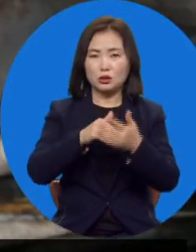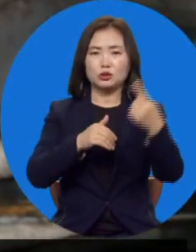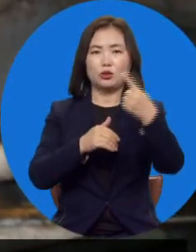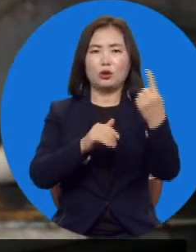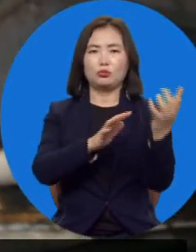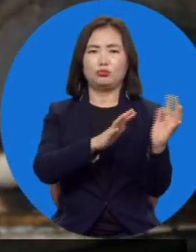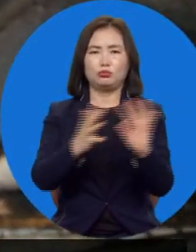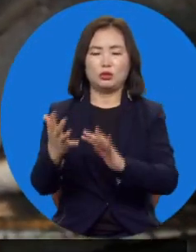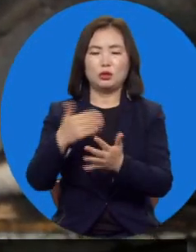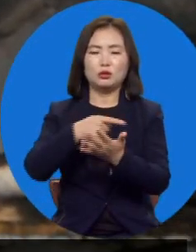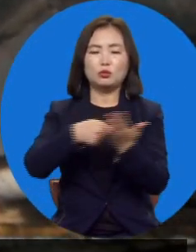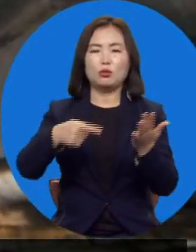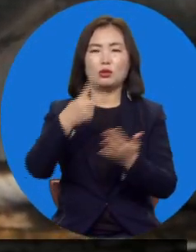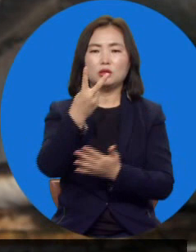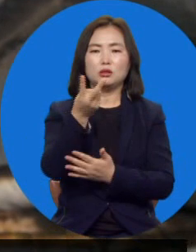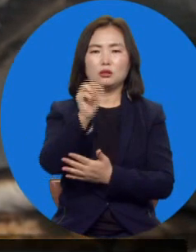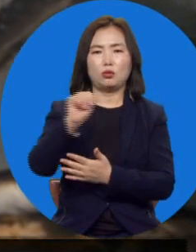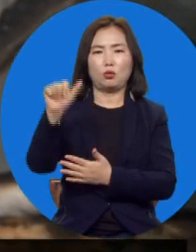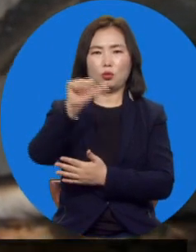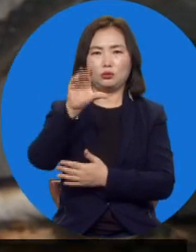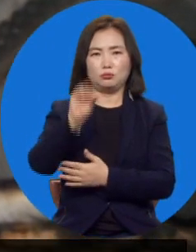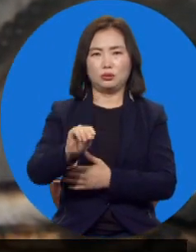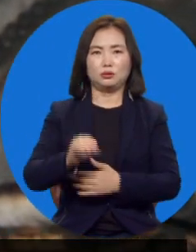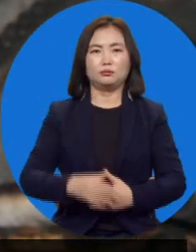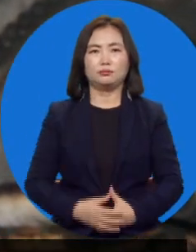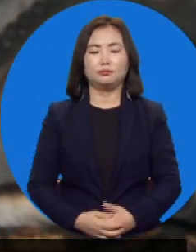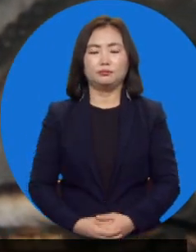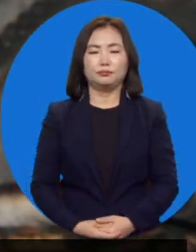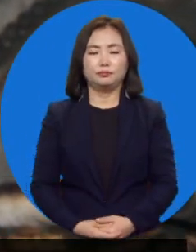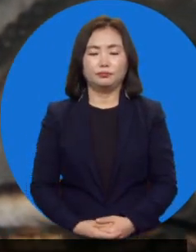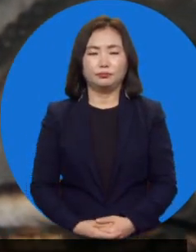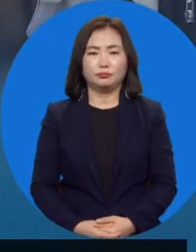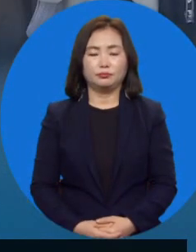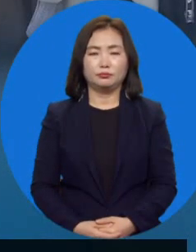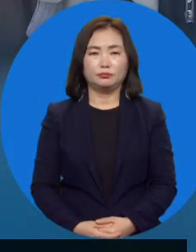마리가 죽어 이어 5천여 만원의 재산피해가 발생했습니다